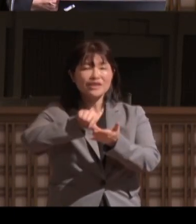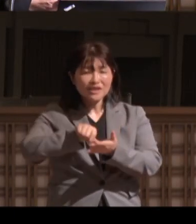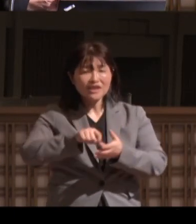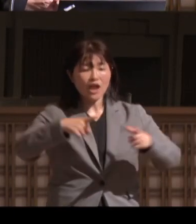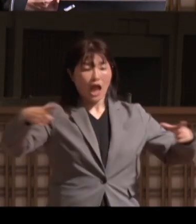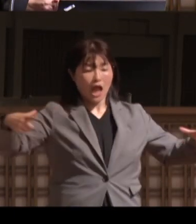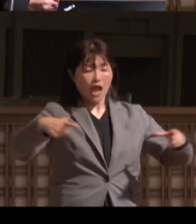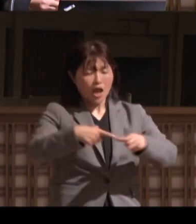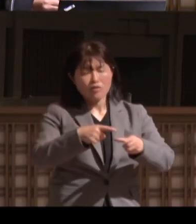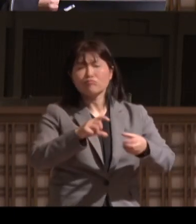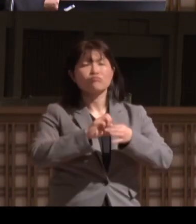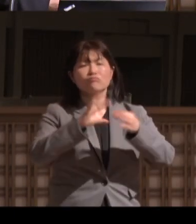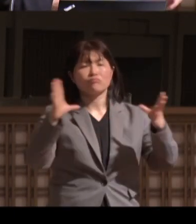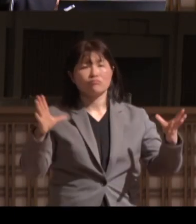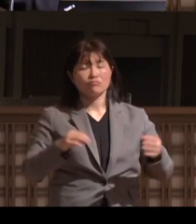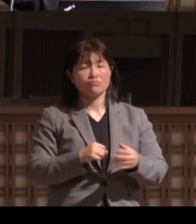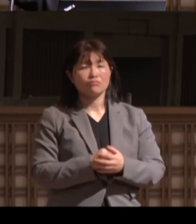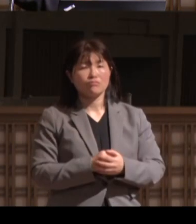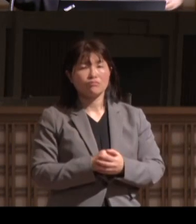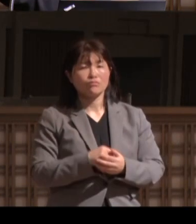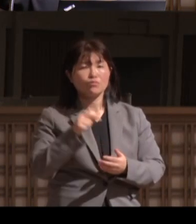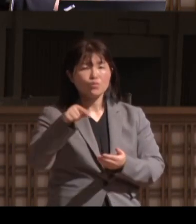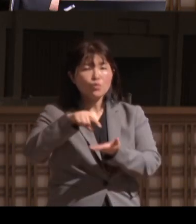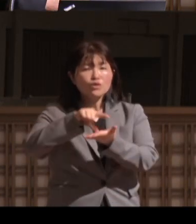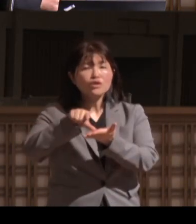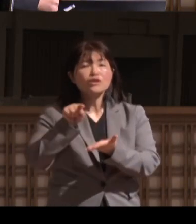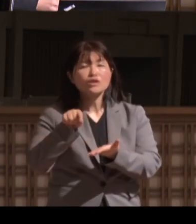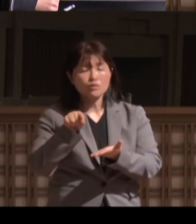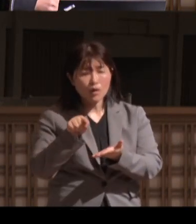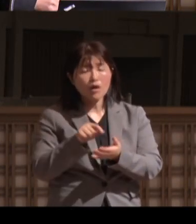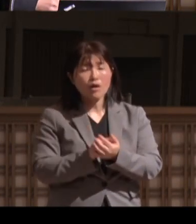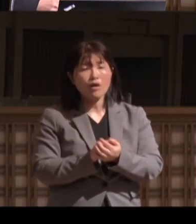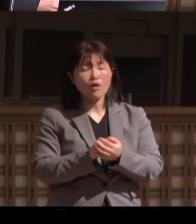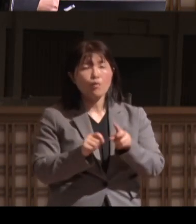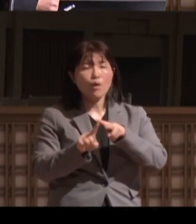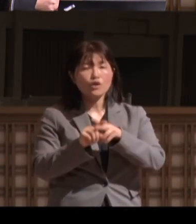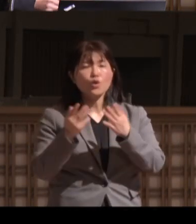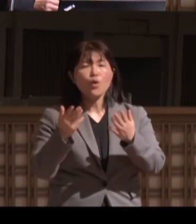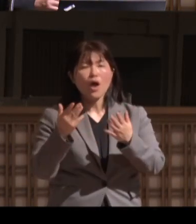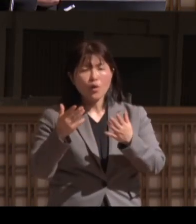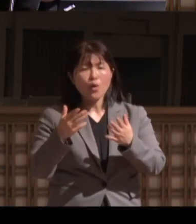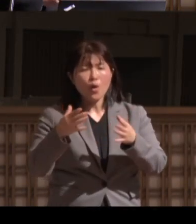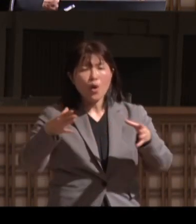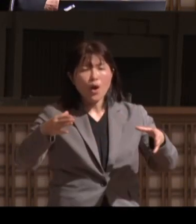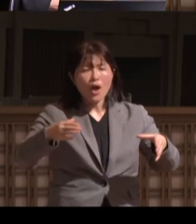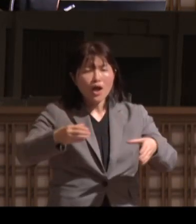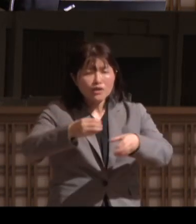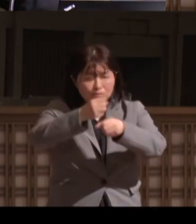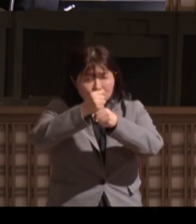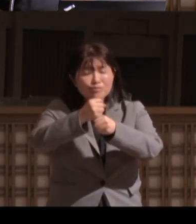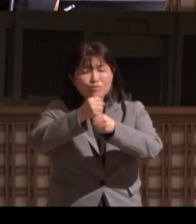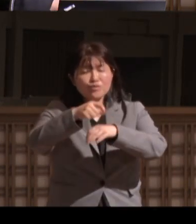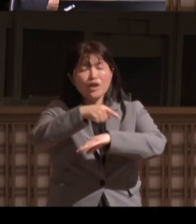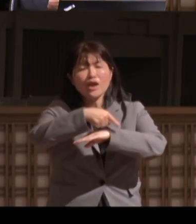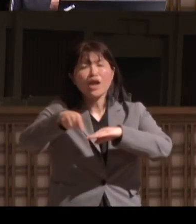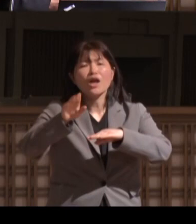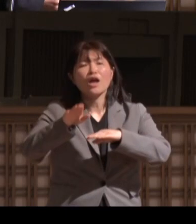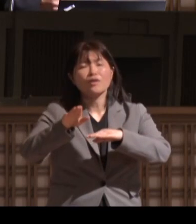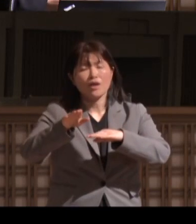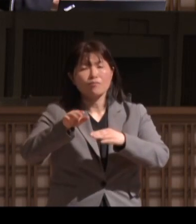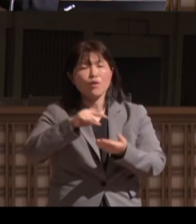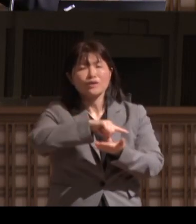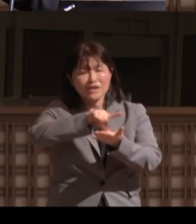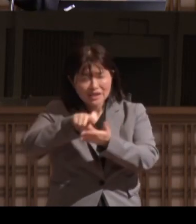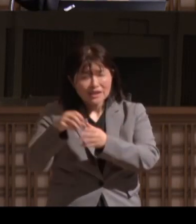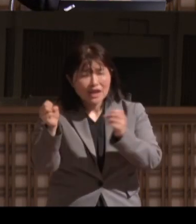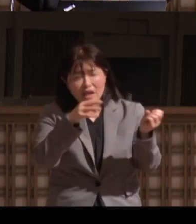大償ではないんですねでこの地区はえま小学校は統合する計画があったんですけど地域